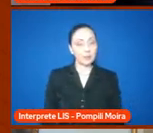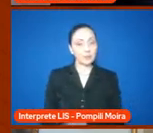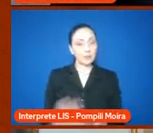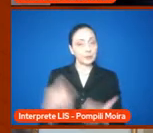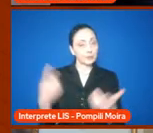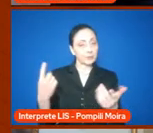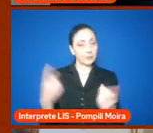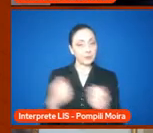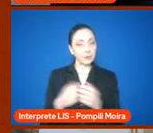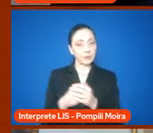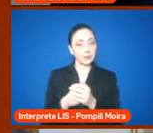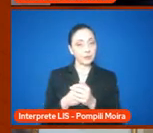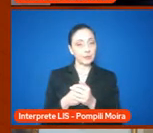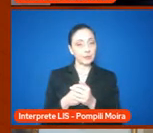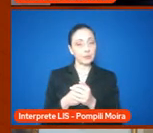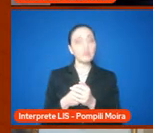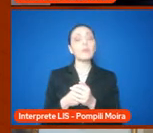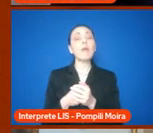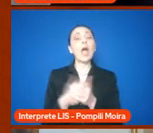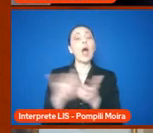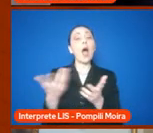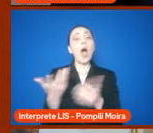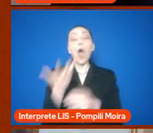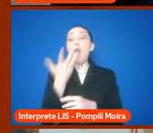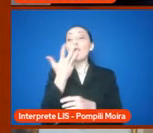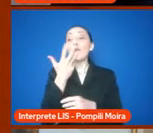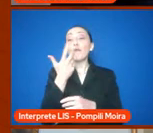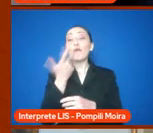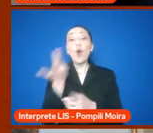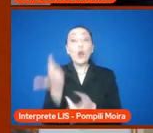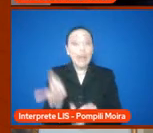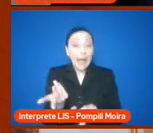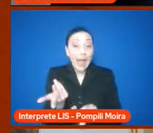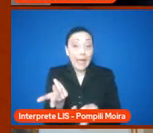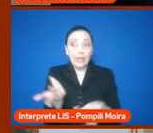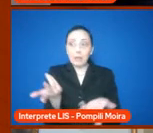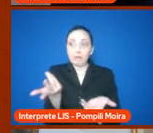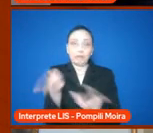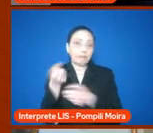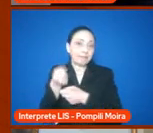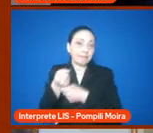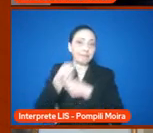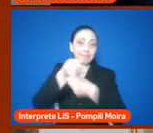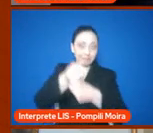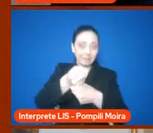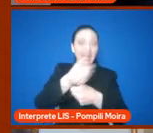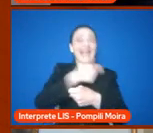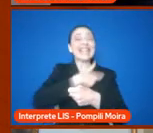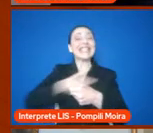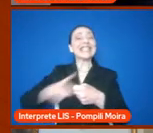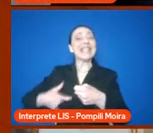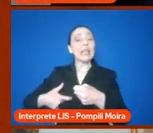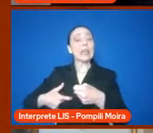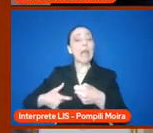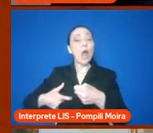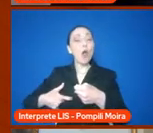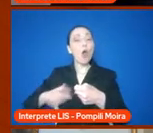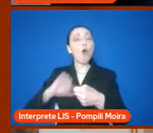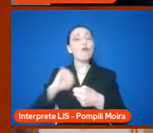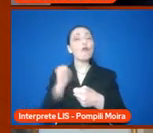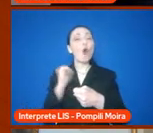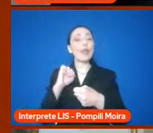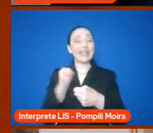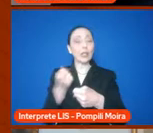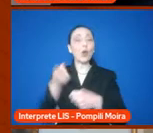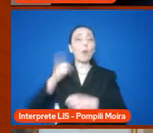semplici, vorrei dare la parola, se lo ritengono opportuno, al signor Sindaco di Foligno e alla Presidente